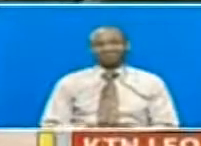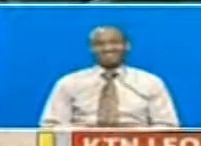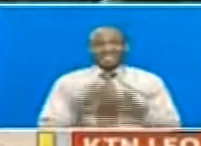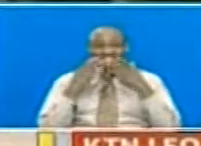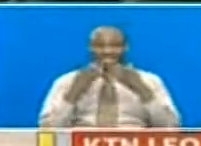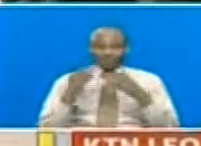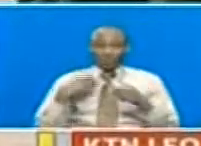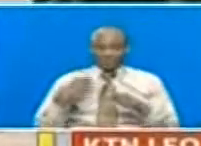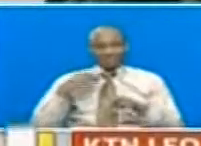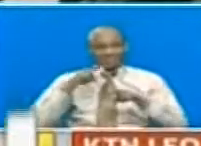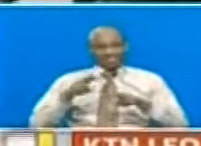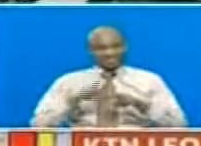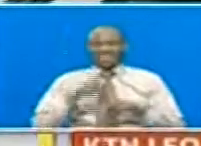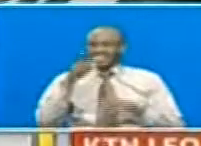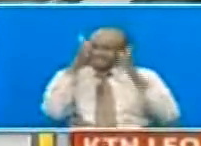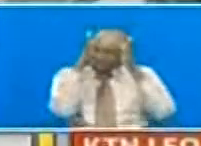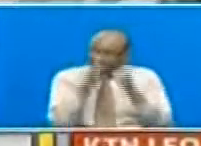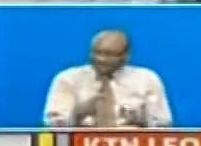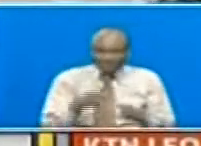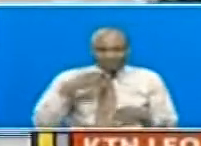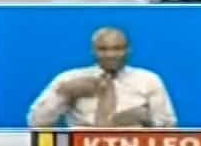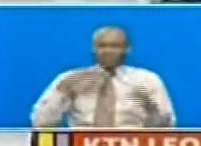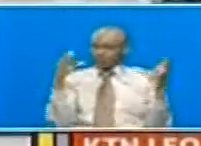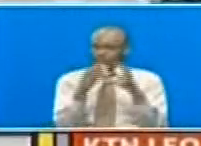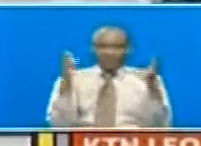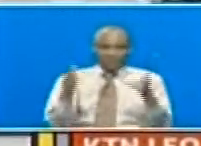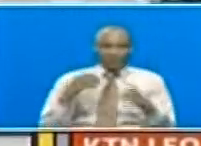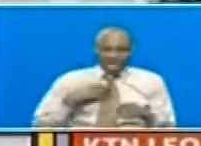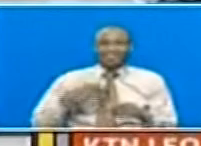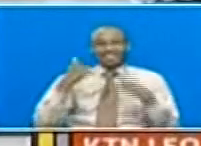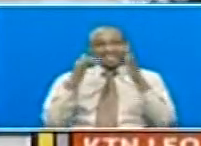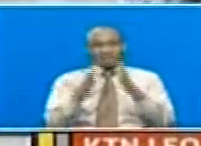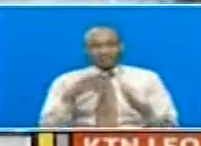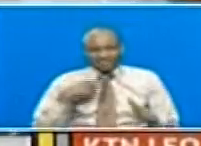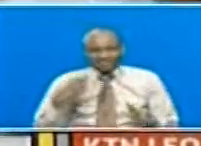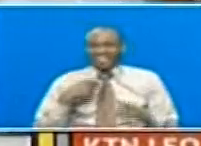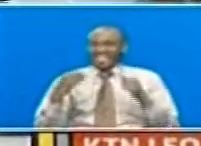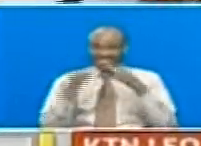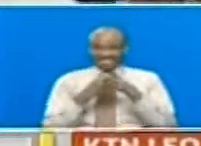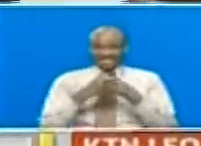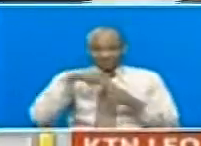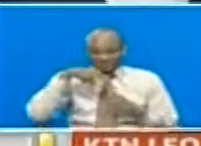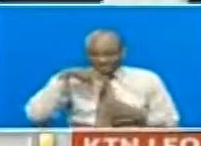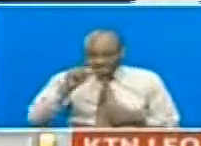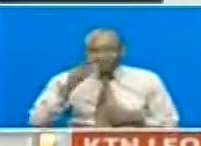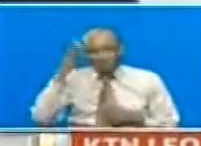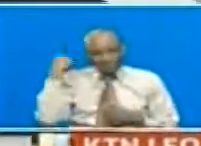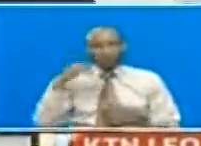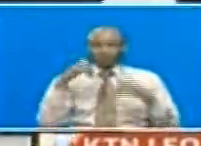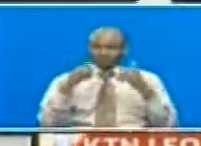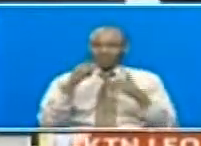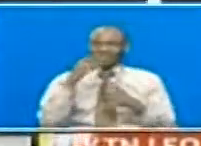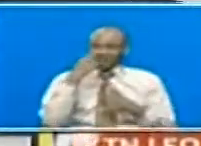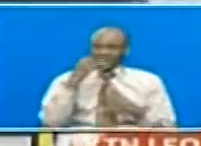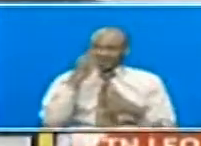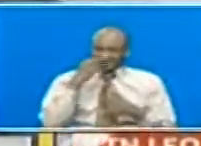Mahali tunapokaa ni mmoja wa kikundi kizima cha waigizaji wapatao wanane waliochimbua sanaa ya ucheshi wa